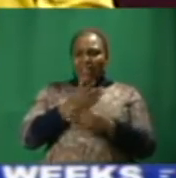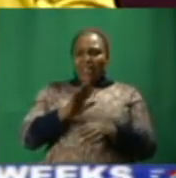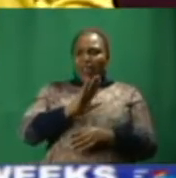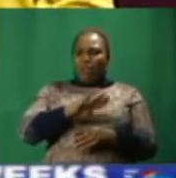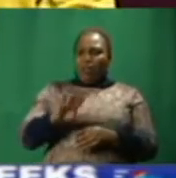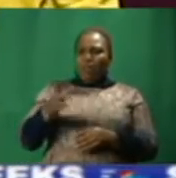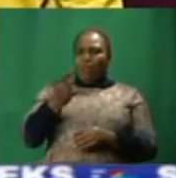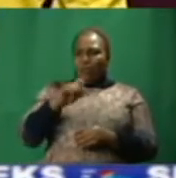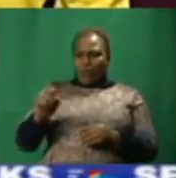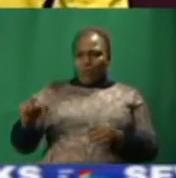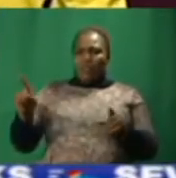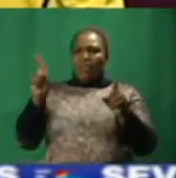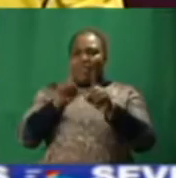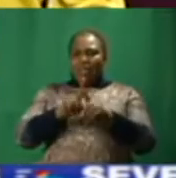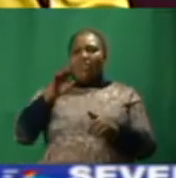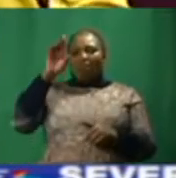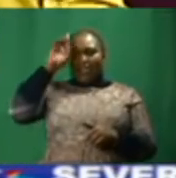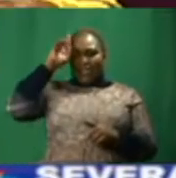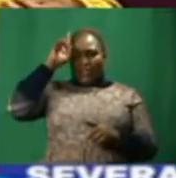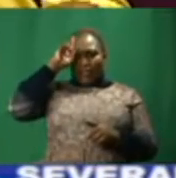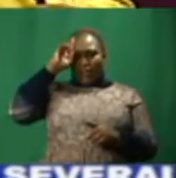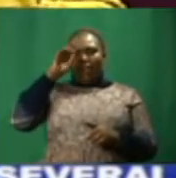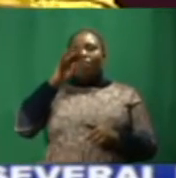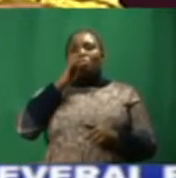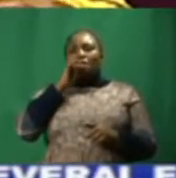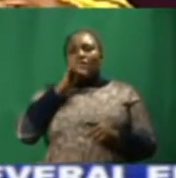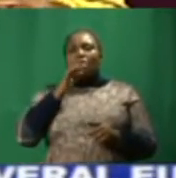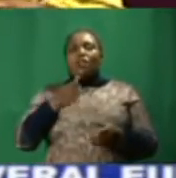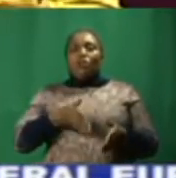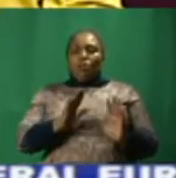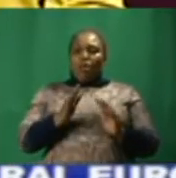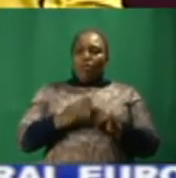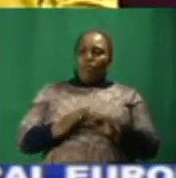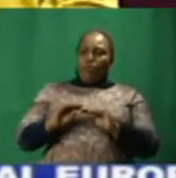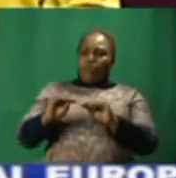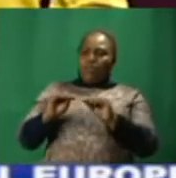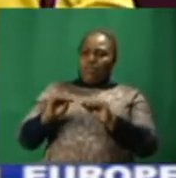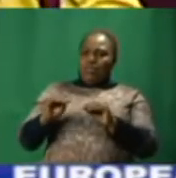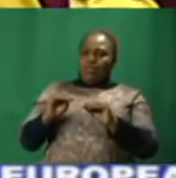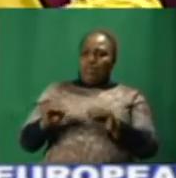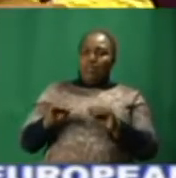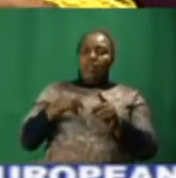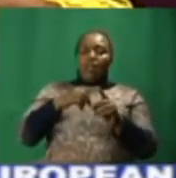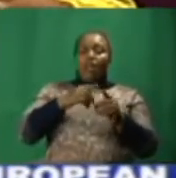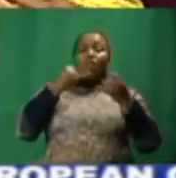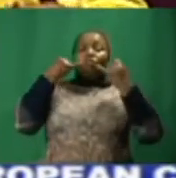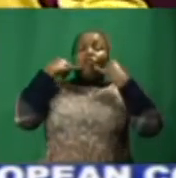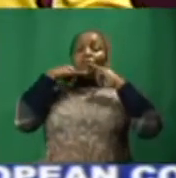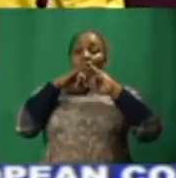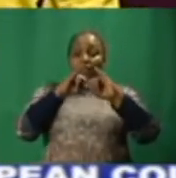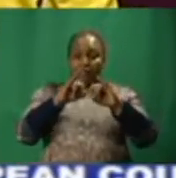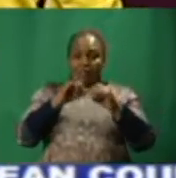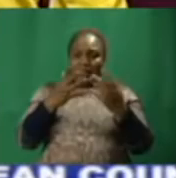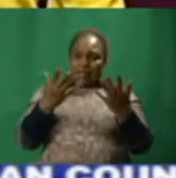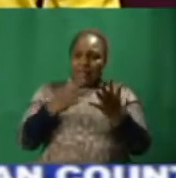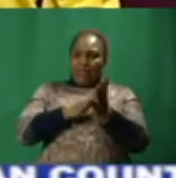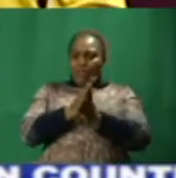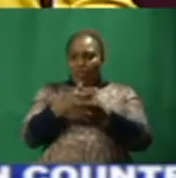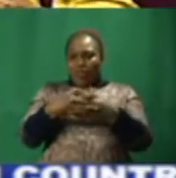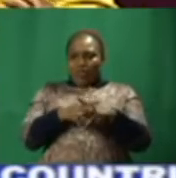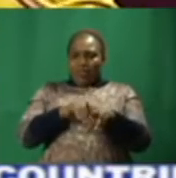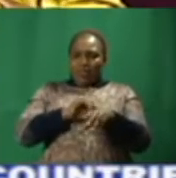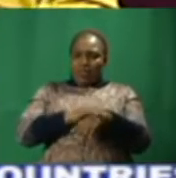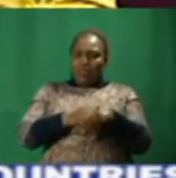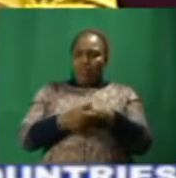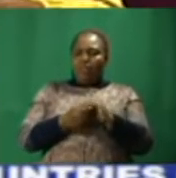school ebesitabela namhla solo yadikhumbula so indlela yekhlanyela le message yawo lomkhuhlane COVID-19 make lo lokuwasha kwetandla ukuthi kube fun